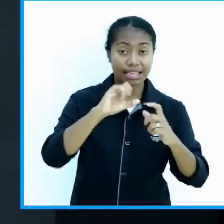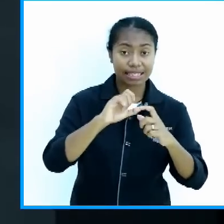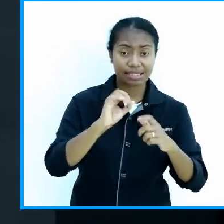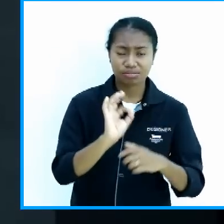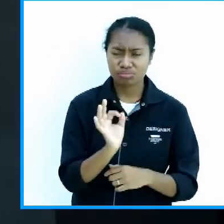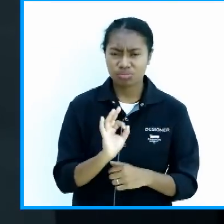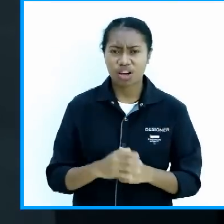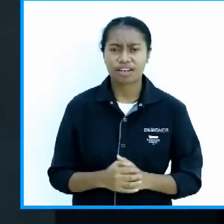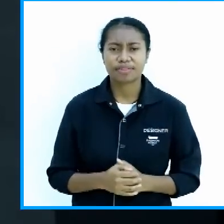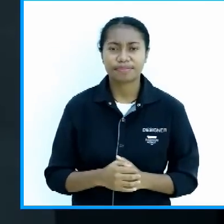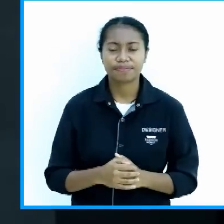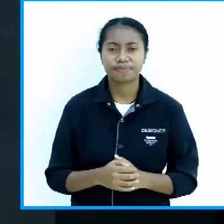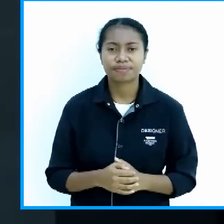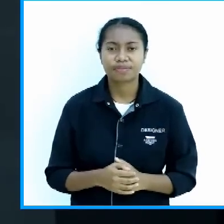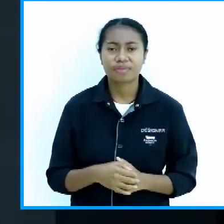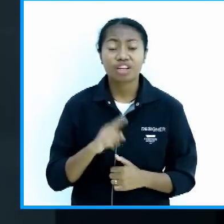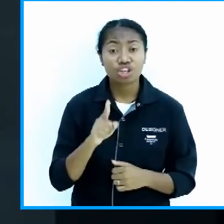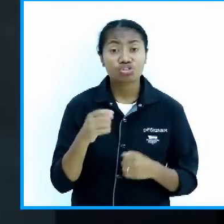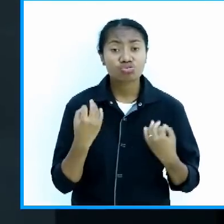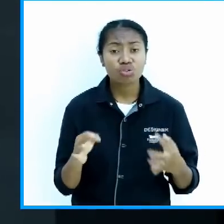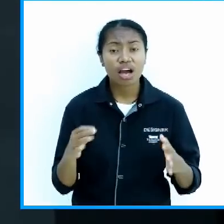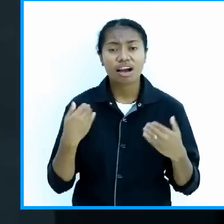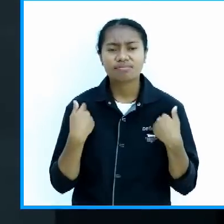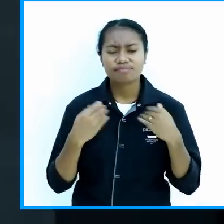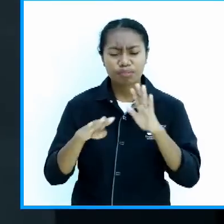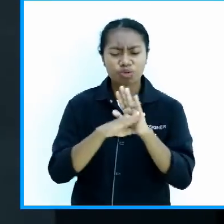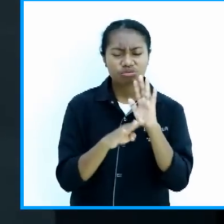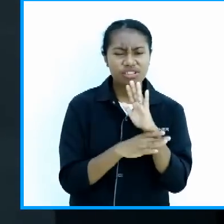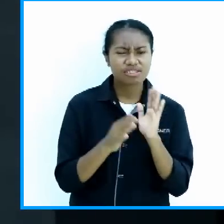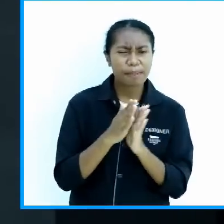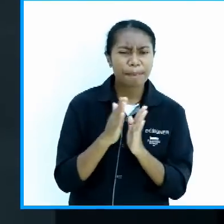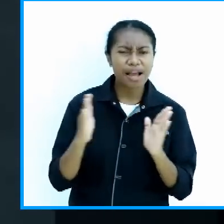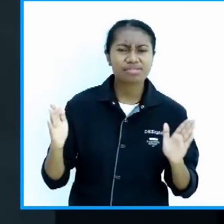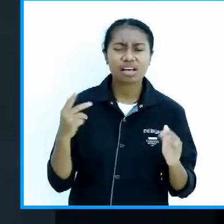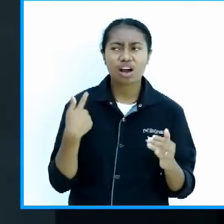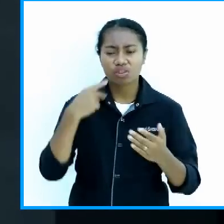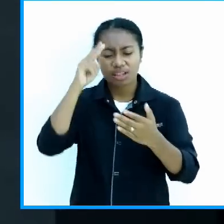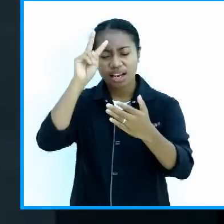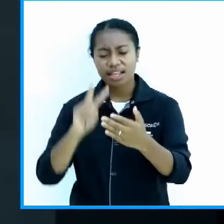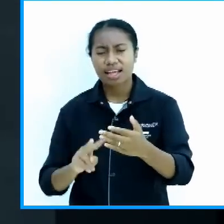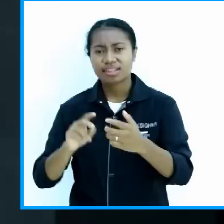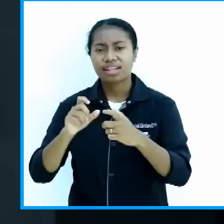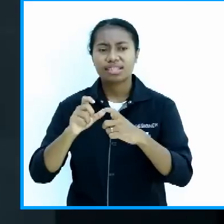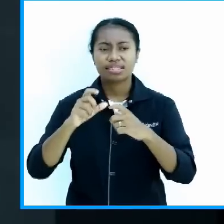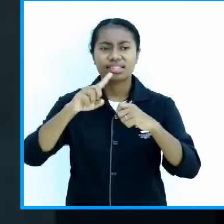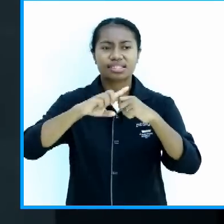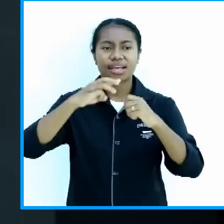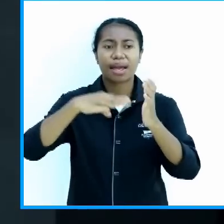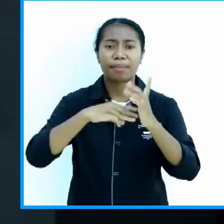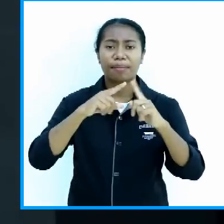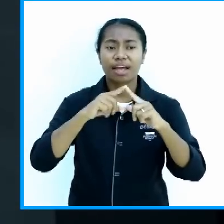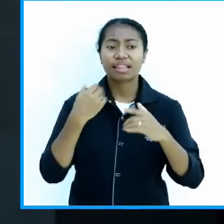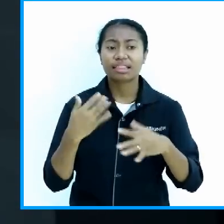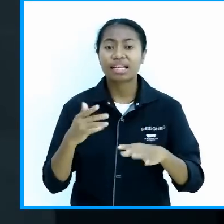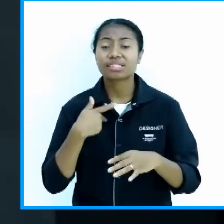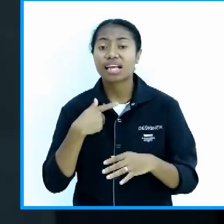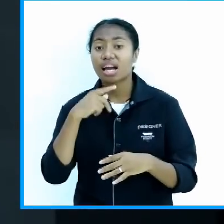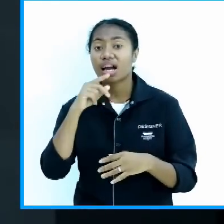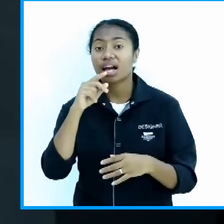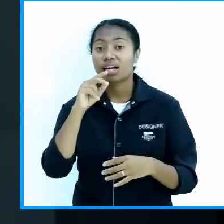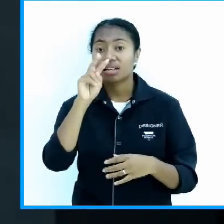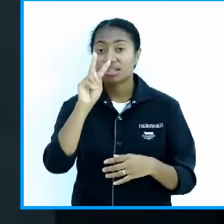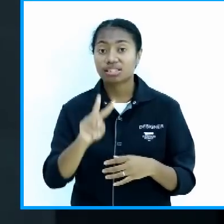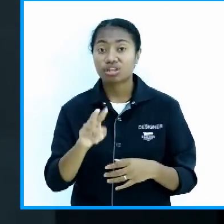mana lalu suntik. Itu sudah melalui proses yang sangat panjang. Kalau lihat di skema ini, yang tadi saya kasih tunjuk itu, biasanya butuh waktu